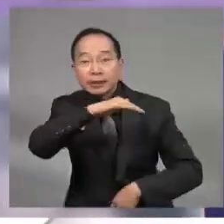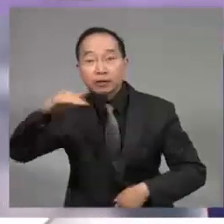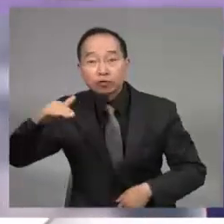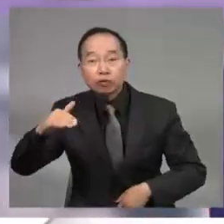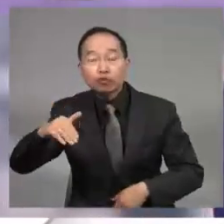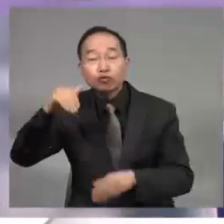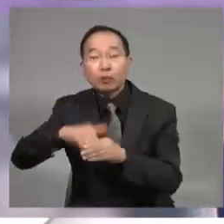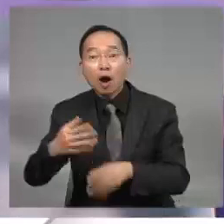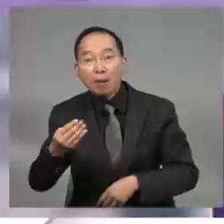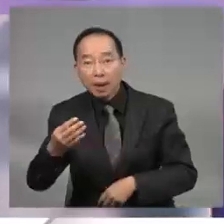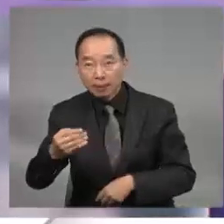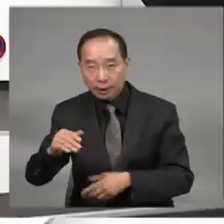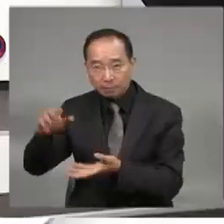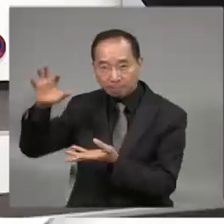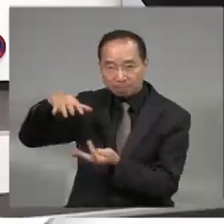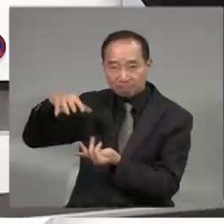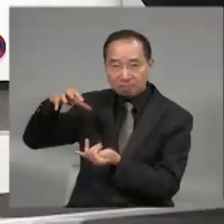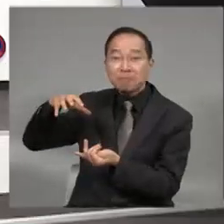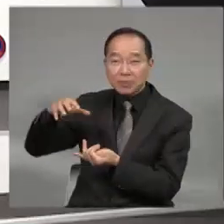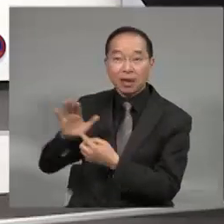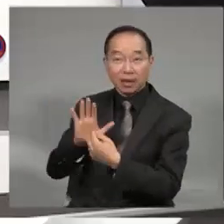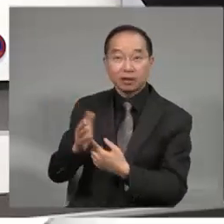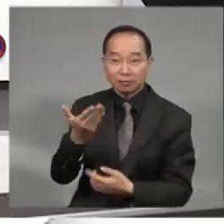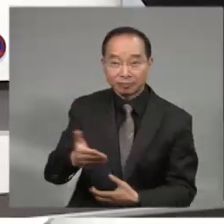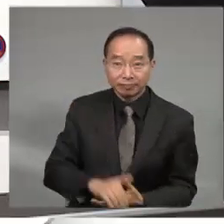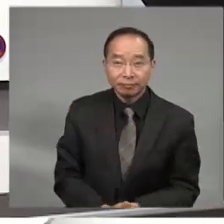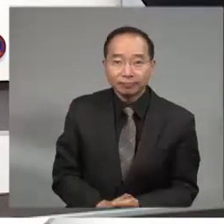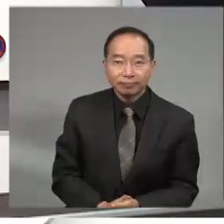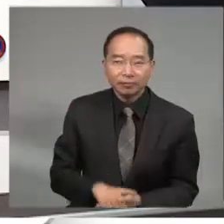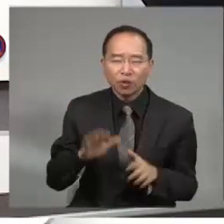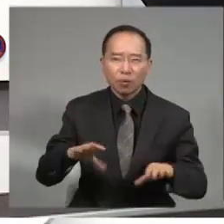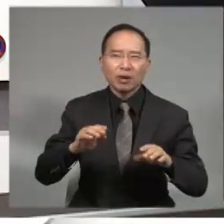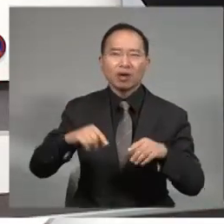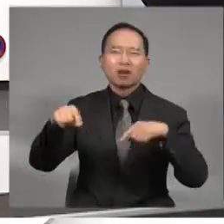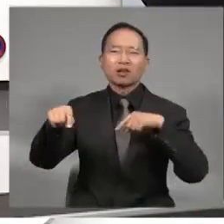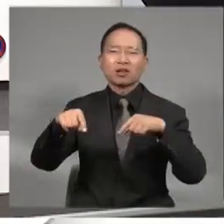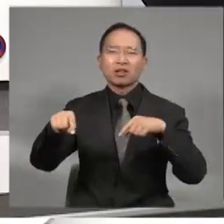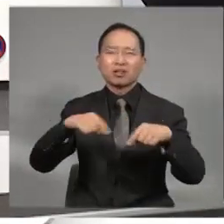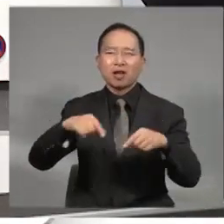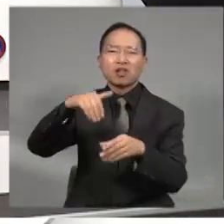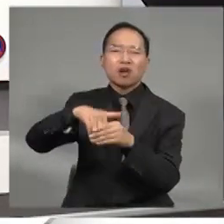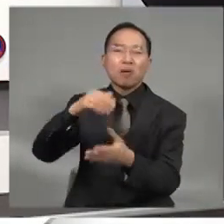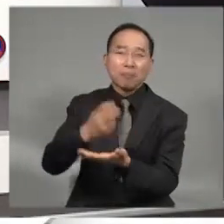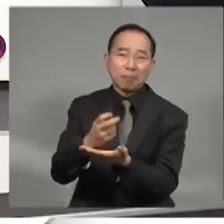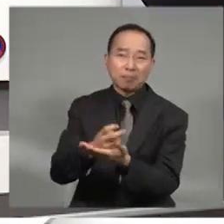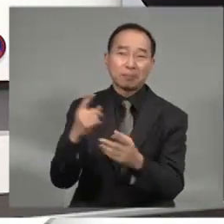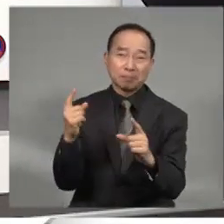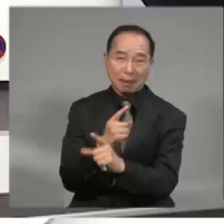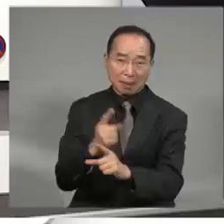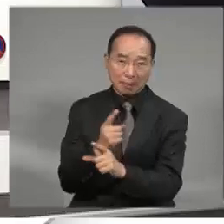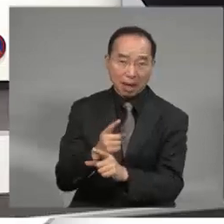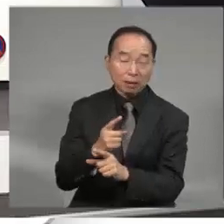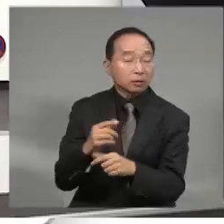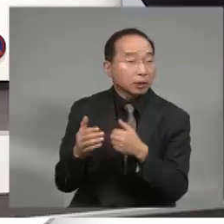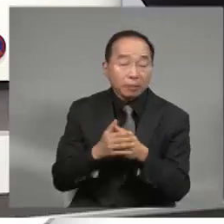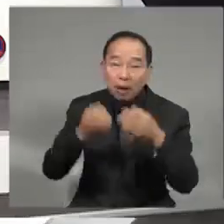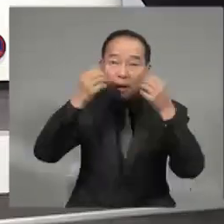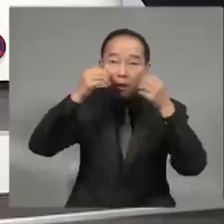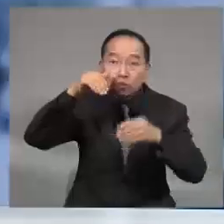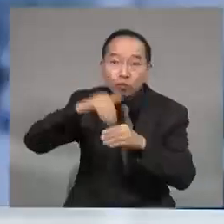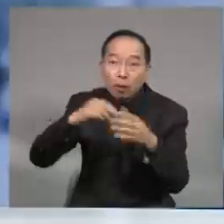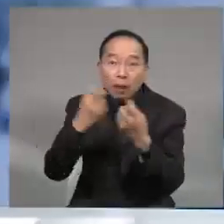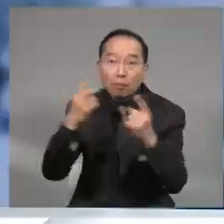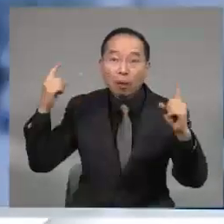저희는 또 이 얘기를 짚어봐야 될 것 같은데요. 네. 최근에 이 정치관계법 개정으로 변화가 굉장히 좀 많았다고 들었습니다. 어떻습니까? 네,